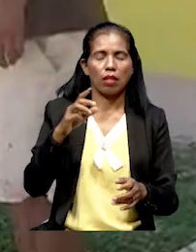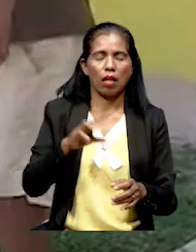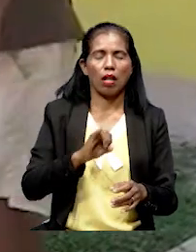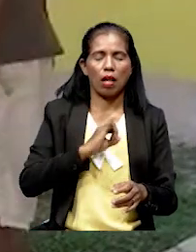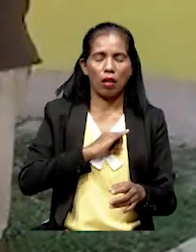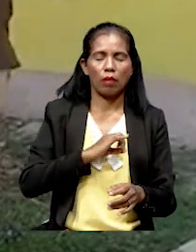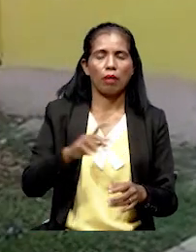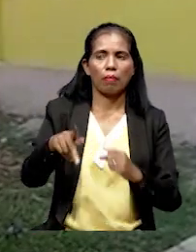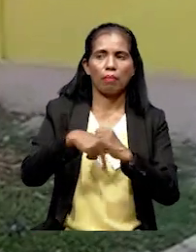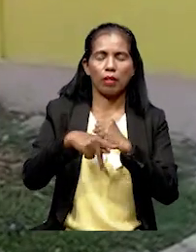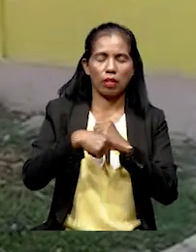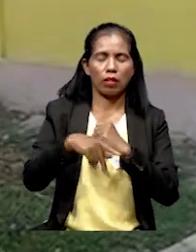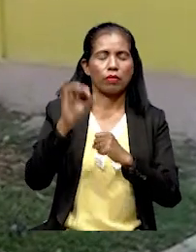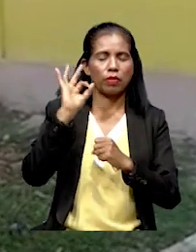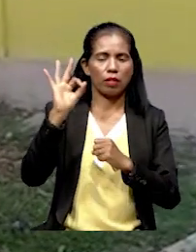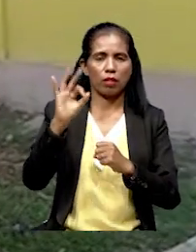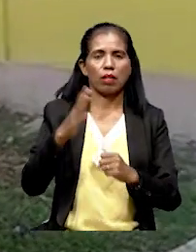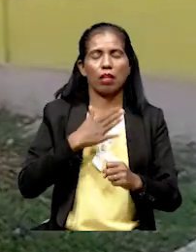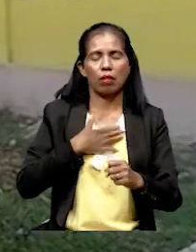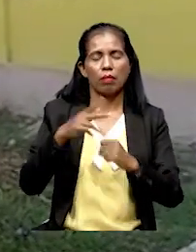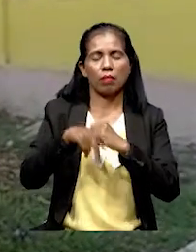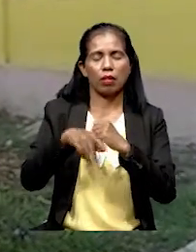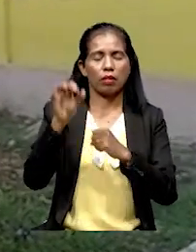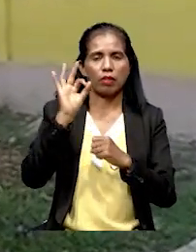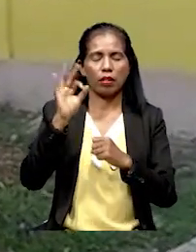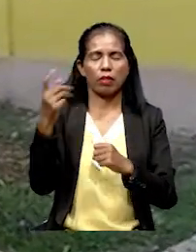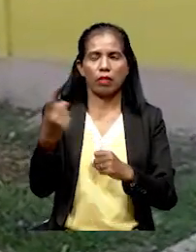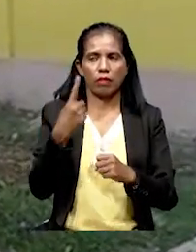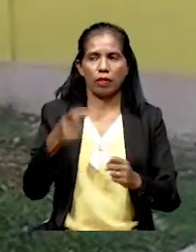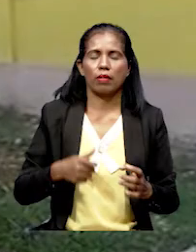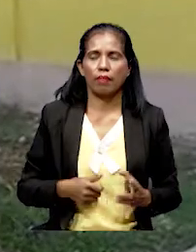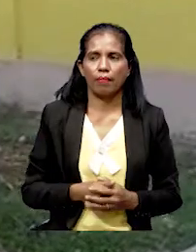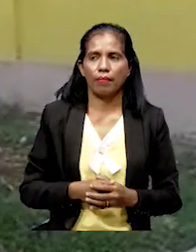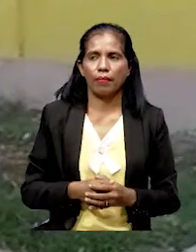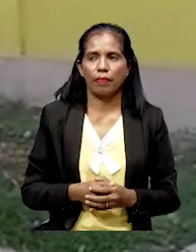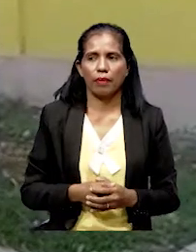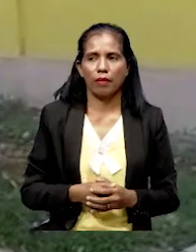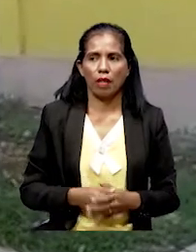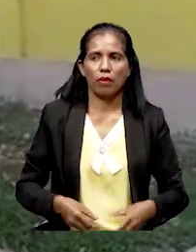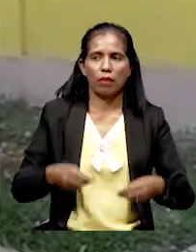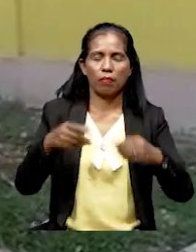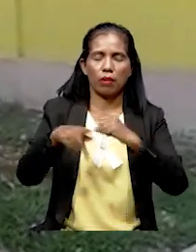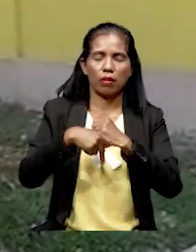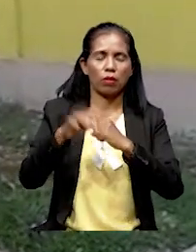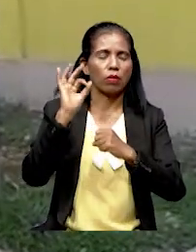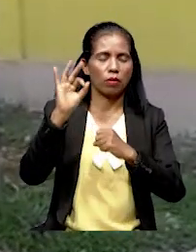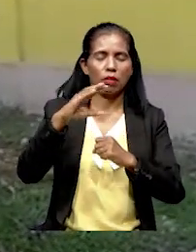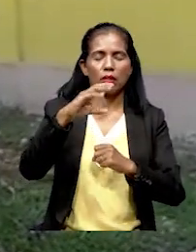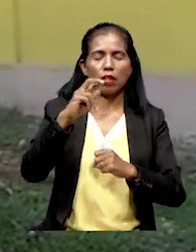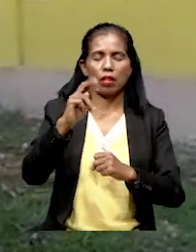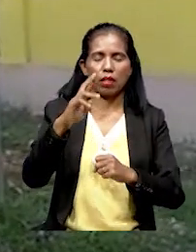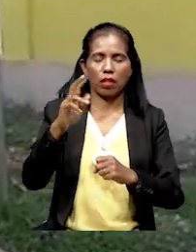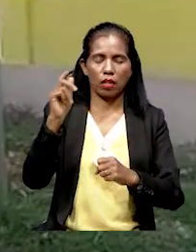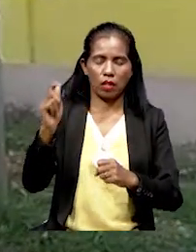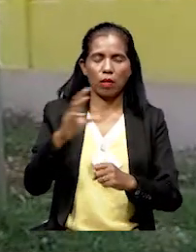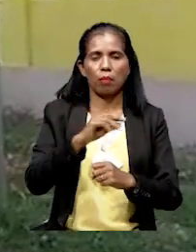sih lah di pati di itu. Ini pati pun jadi. Anak saya saya mau terjadi mau ukur lah. Saya nanti mau ukur lah. Tambah lagi